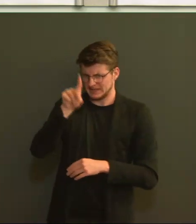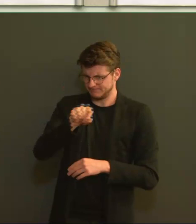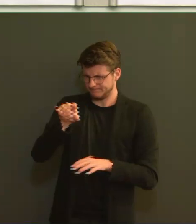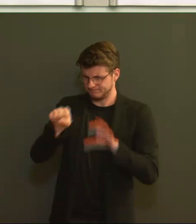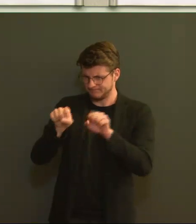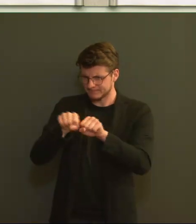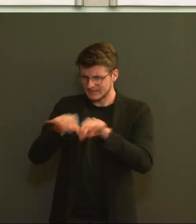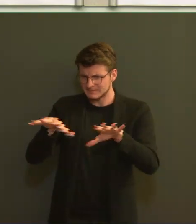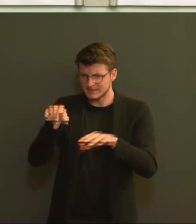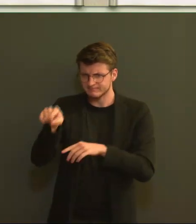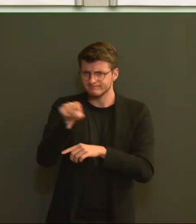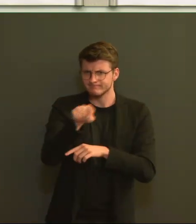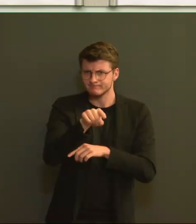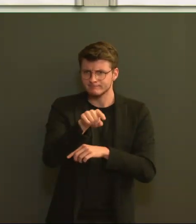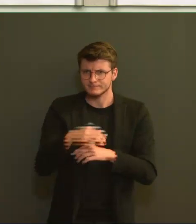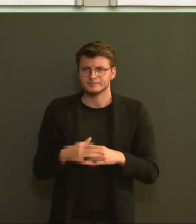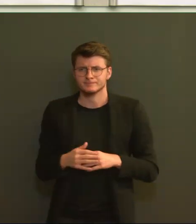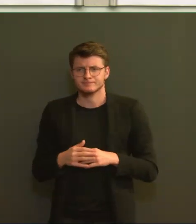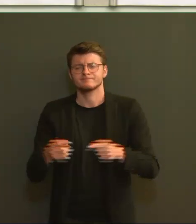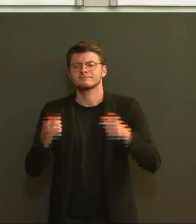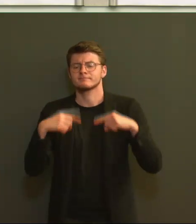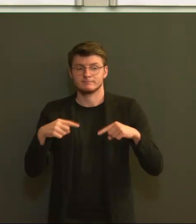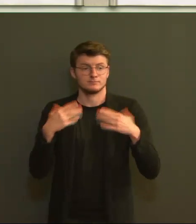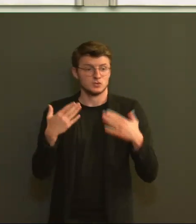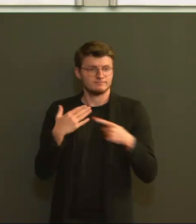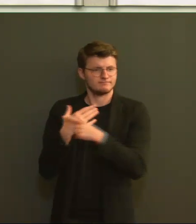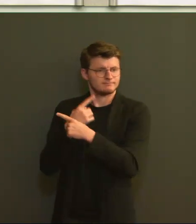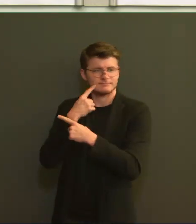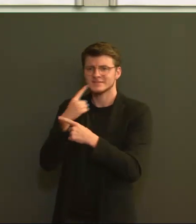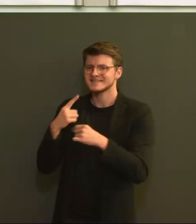Kijken we dan naar de ziekenhuiscijfers.